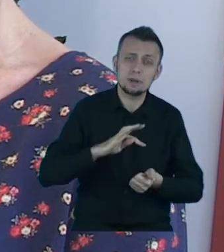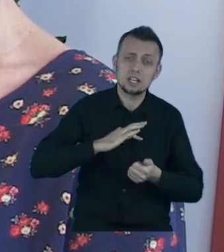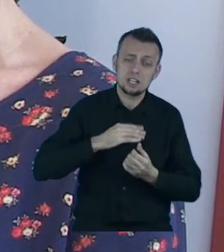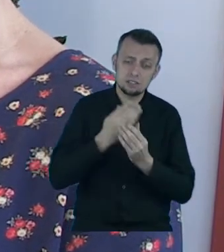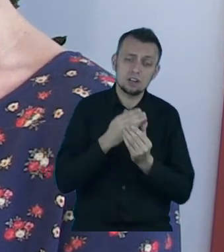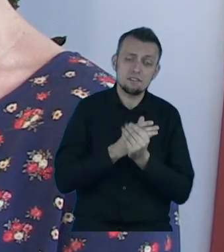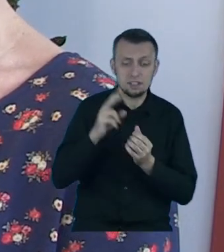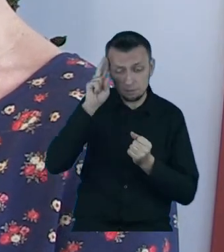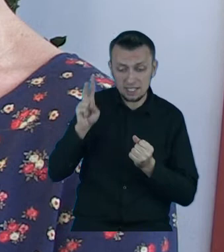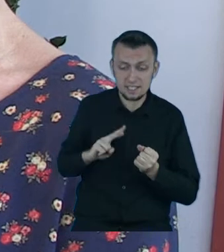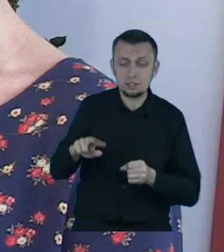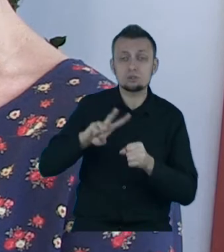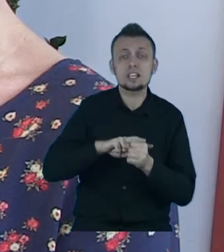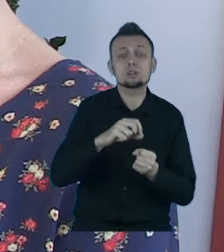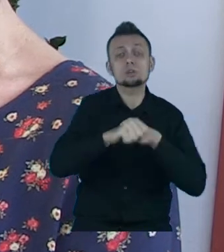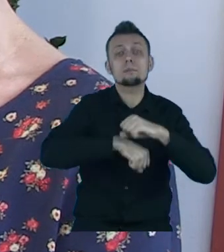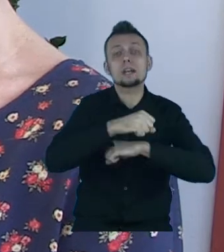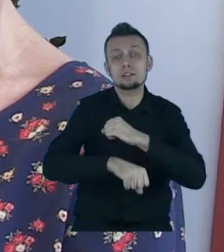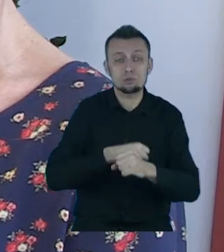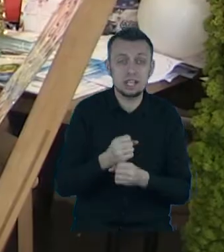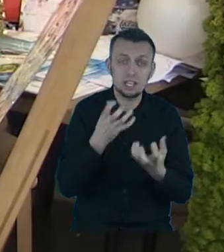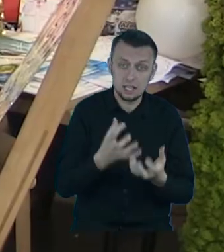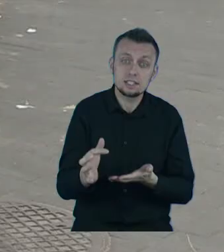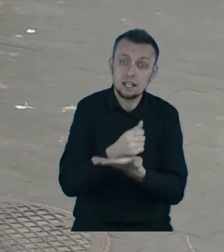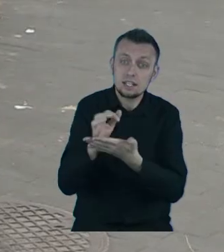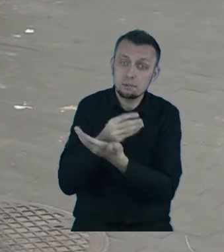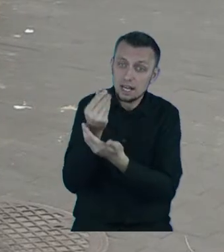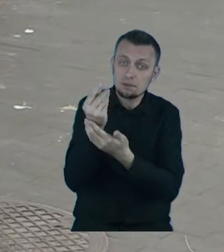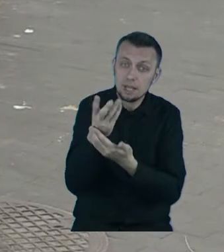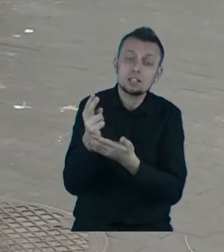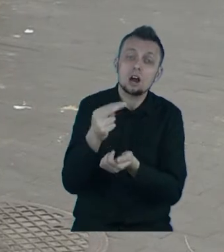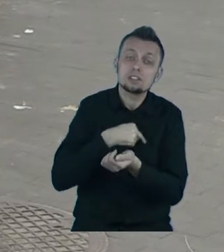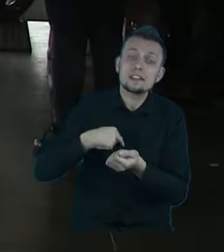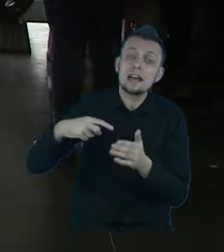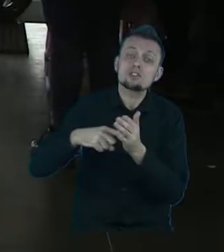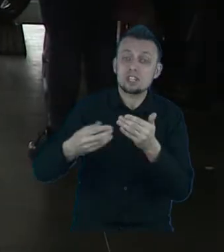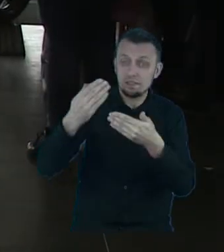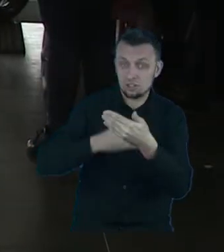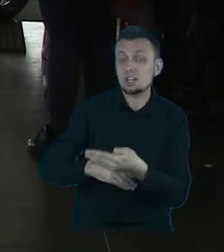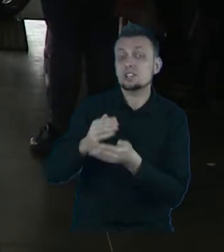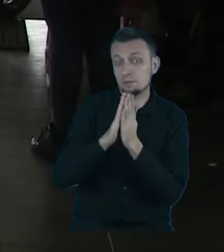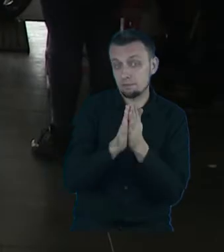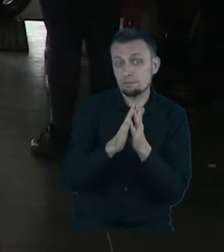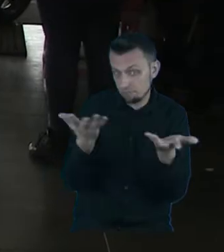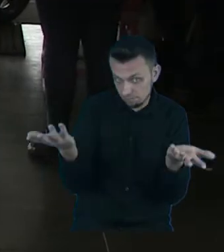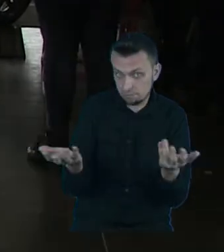instytucji takowe zbiórki zacząć przeprowadzać wcześniej. Dla Wiadomości Dnia Natalia Gackowska.